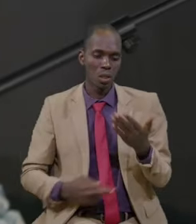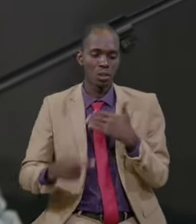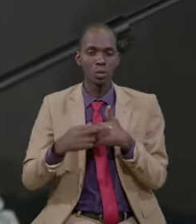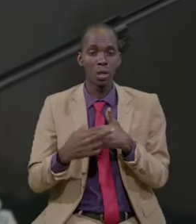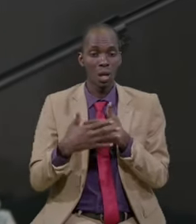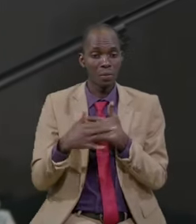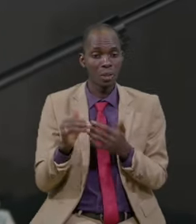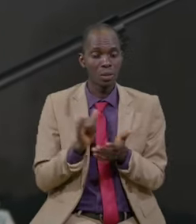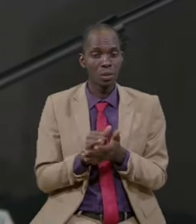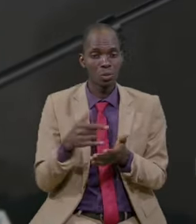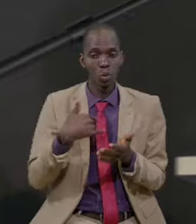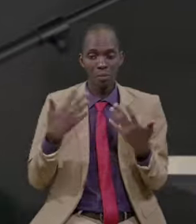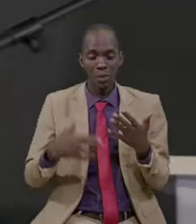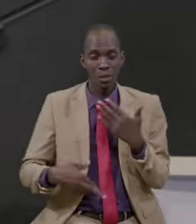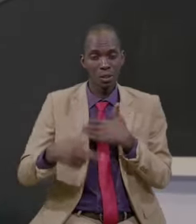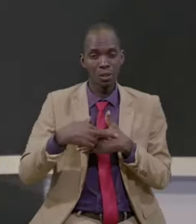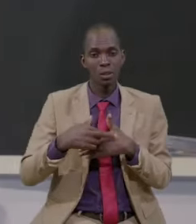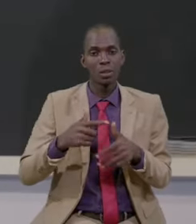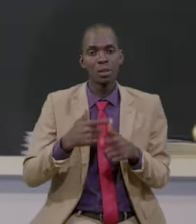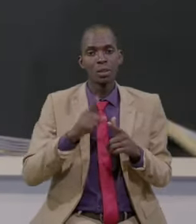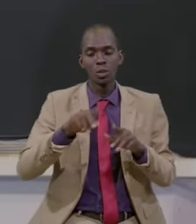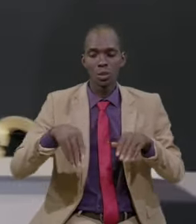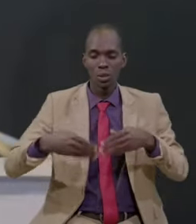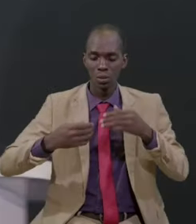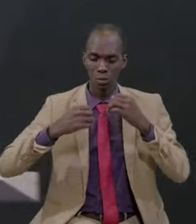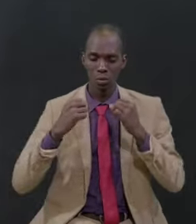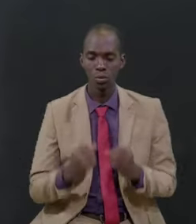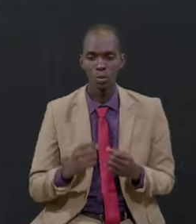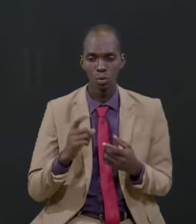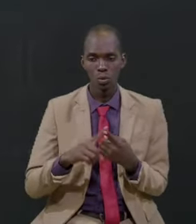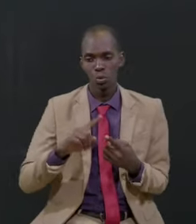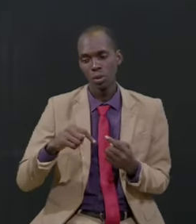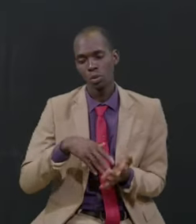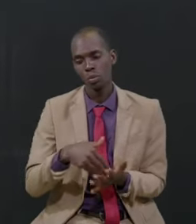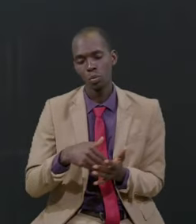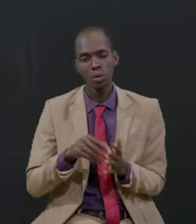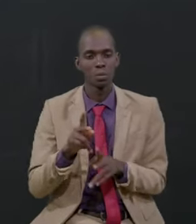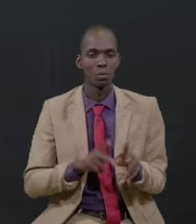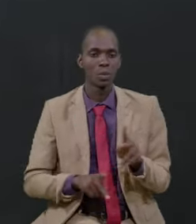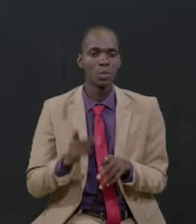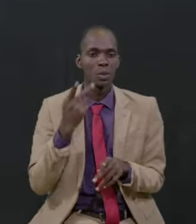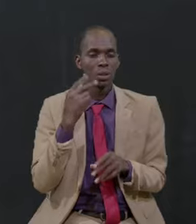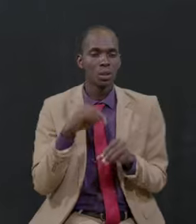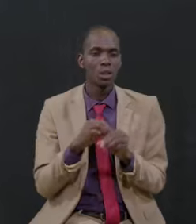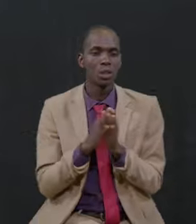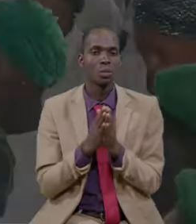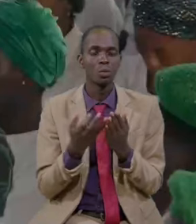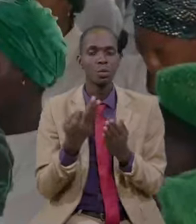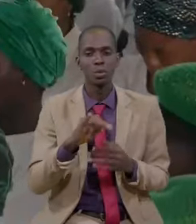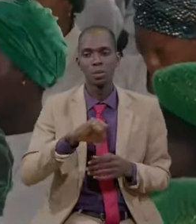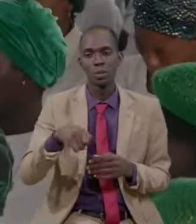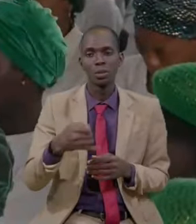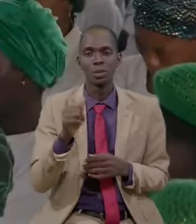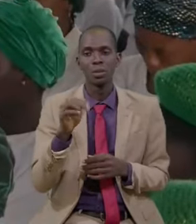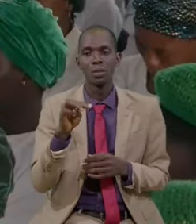vous devez fortifier les frères. Et on nous dit en Jacques, chapitre